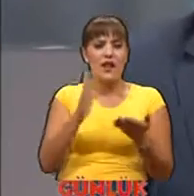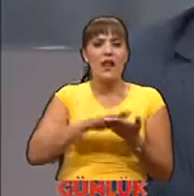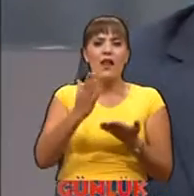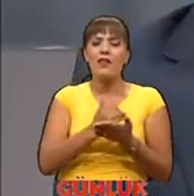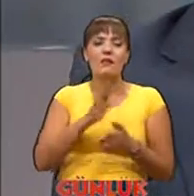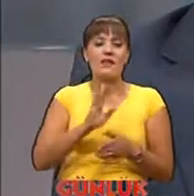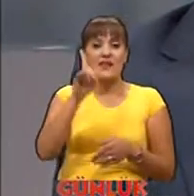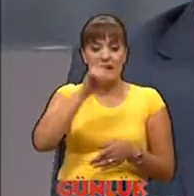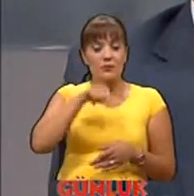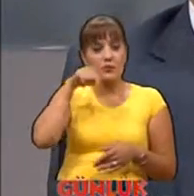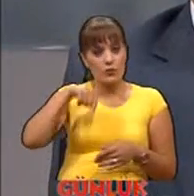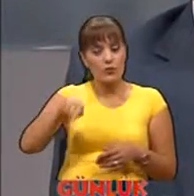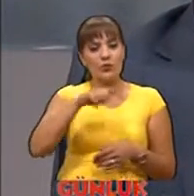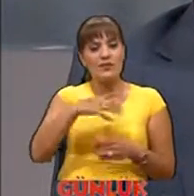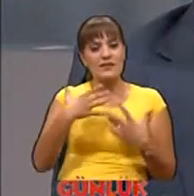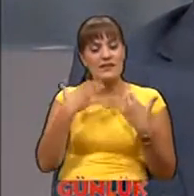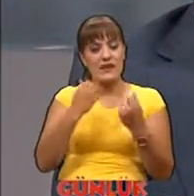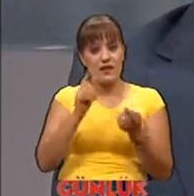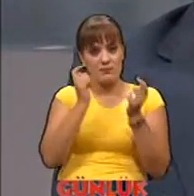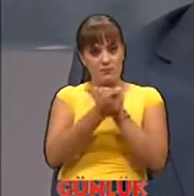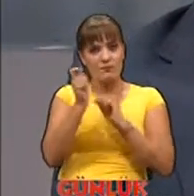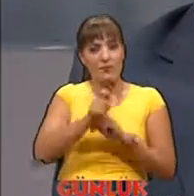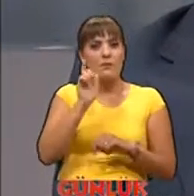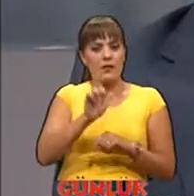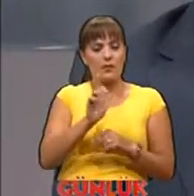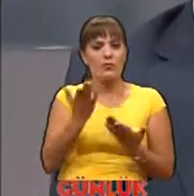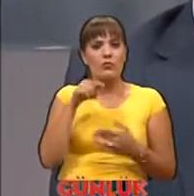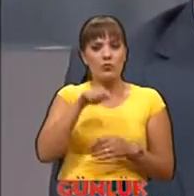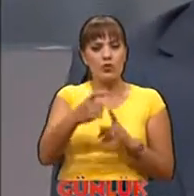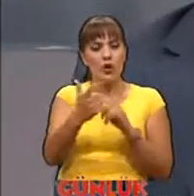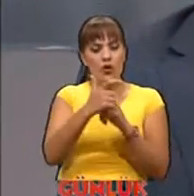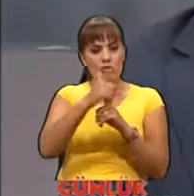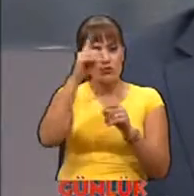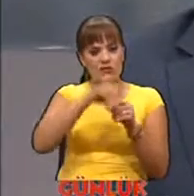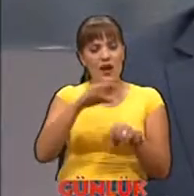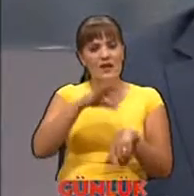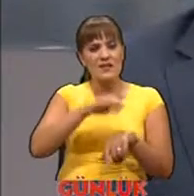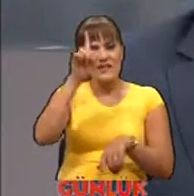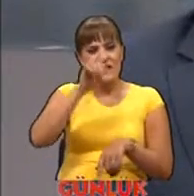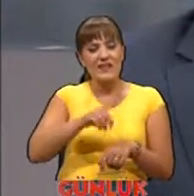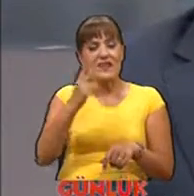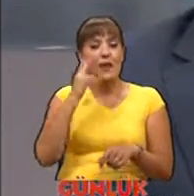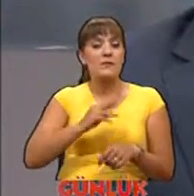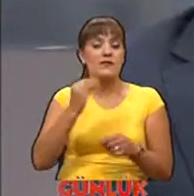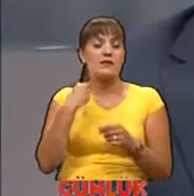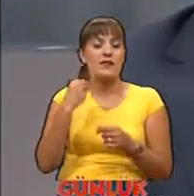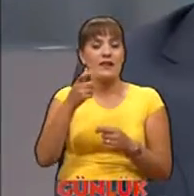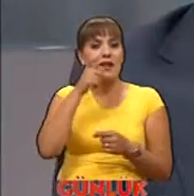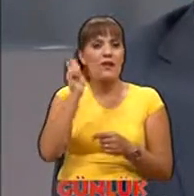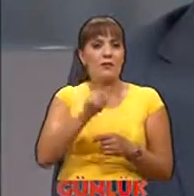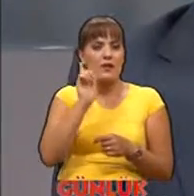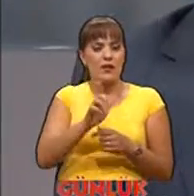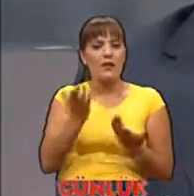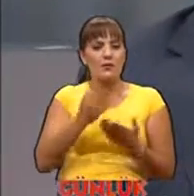elde edemeyiz. İlk başta bunların sağlığı yerine getirmemiz gerekmektedir. Ki bu da koruyucu amaçlı. Hastanın ilk önce oral hijyene dikkat etmesi